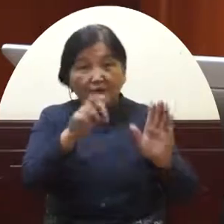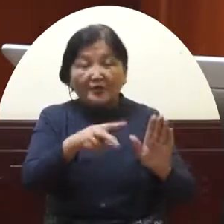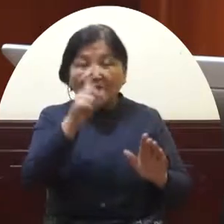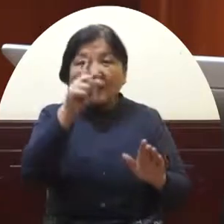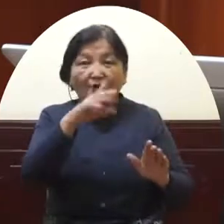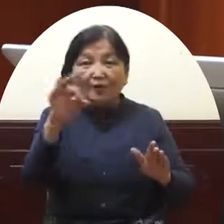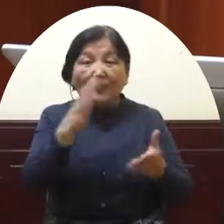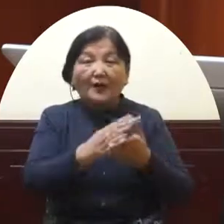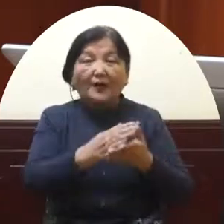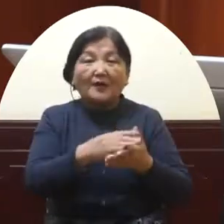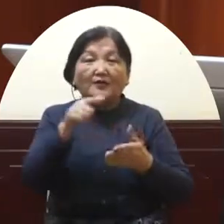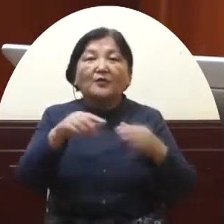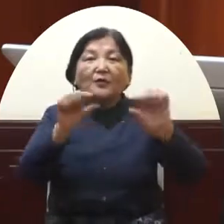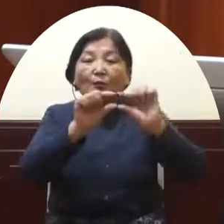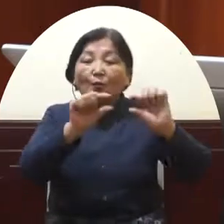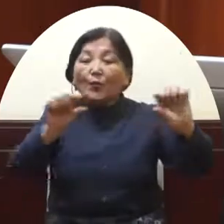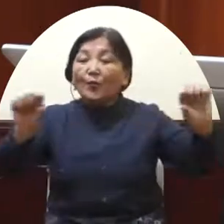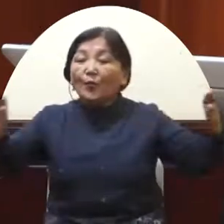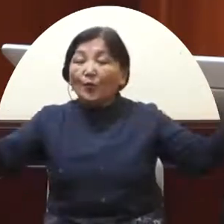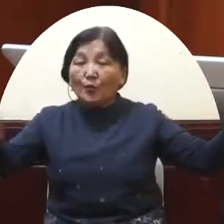байгаа. Энийг би зөвхөн урт хугацаанд наа.